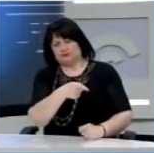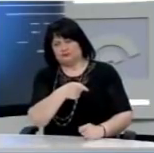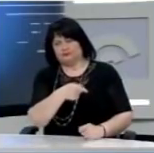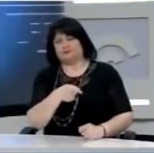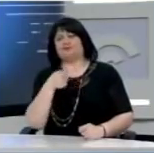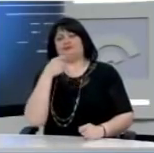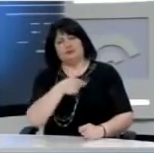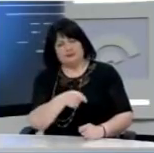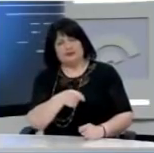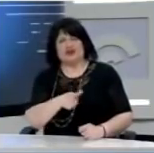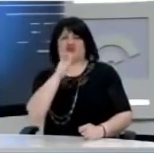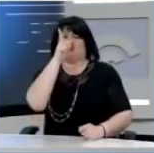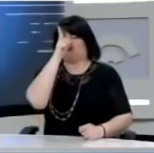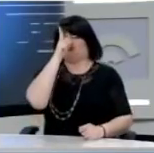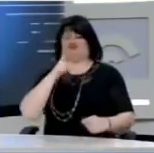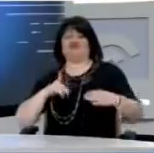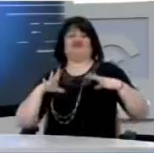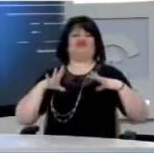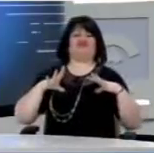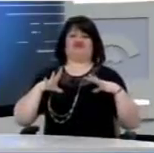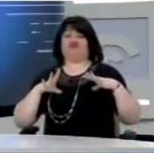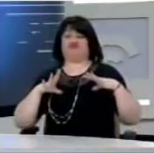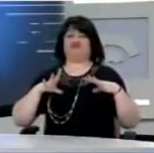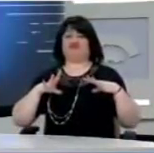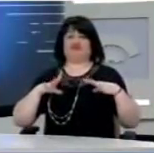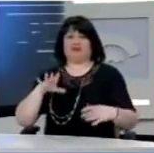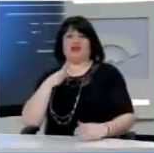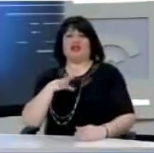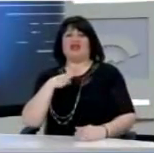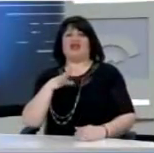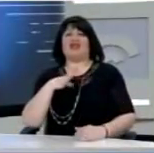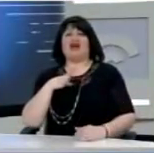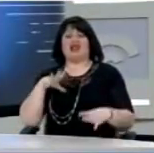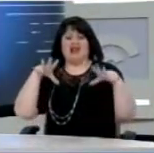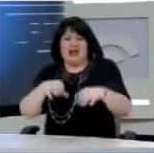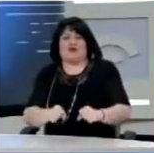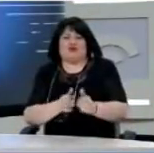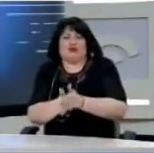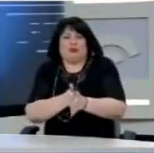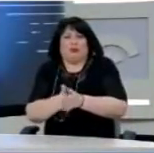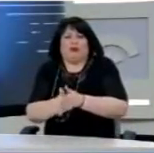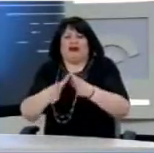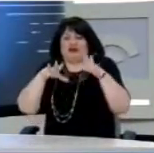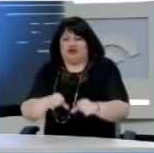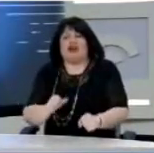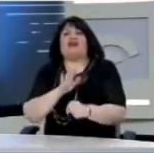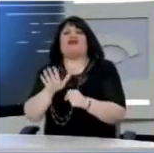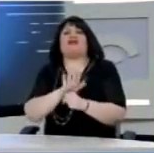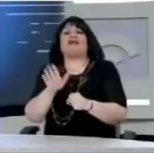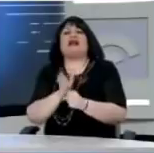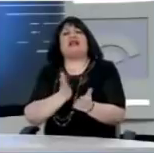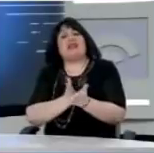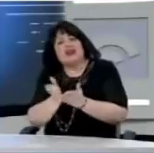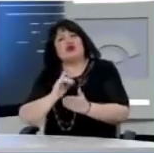αλλά και στους αλαζόνες που νομίζουν ότι η επιθυμία της εξουσίας αρκεί για να δικαιώσει τα